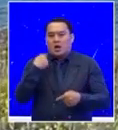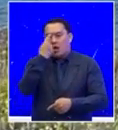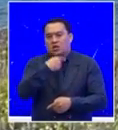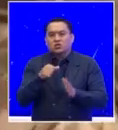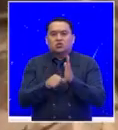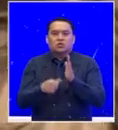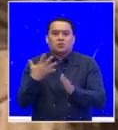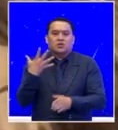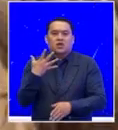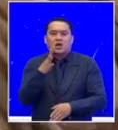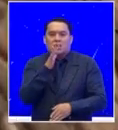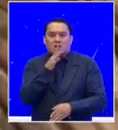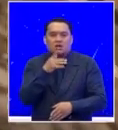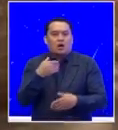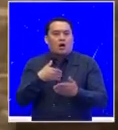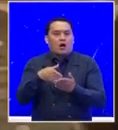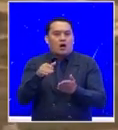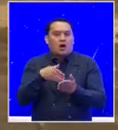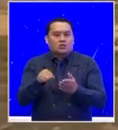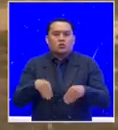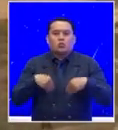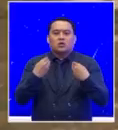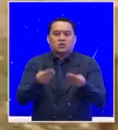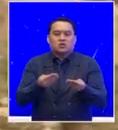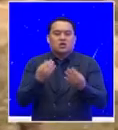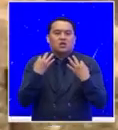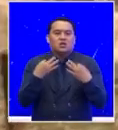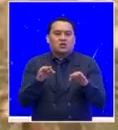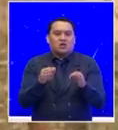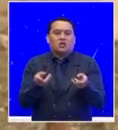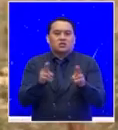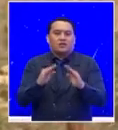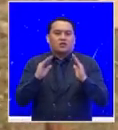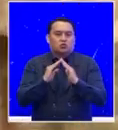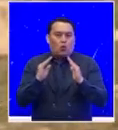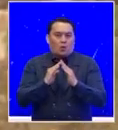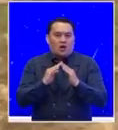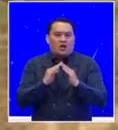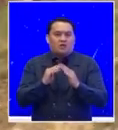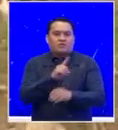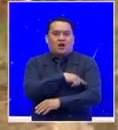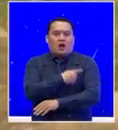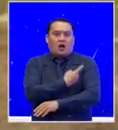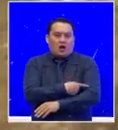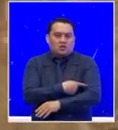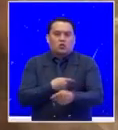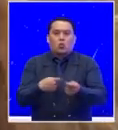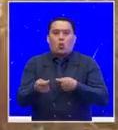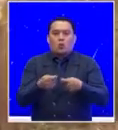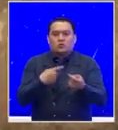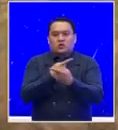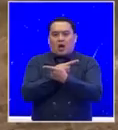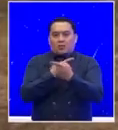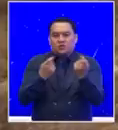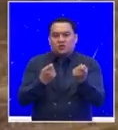старше 65 лет отказывают в выдаче лицензии, чтобы они оставались дома. Ветеринарный врач мальтийского правительства